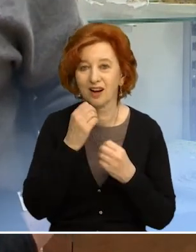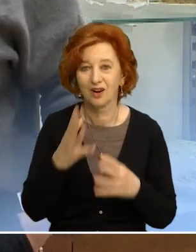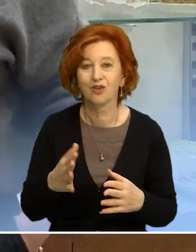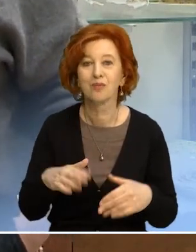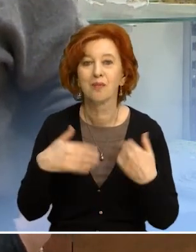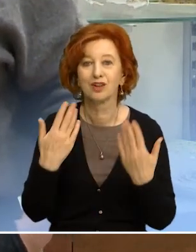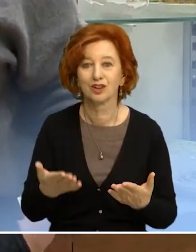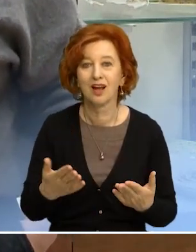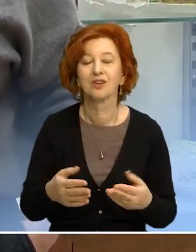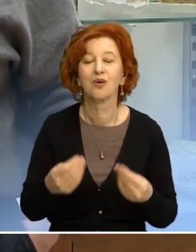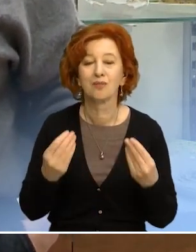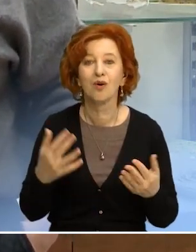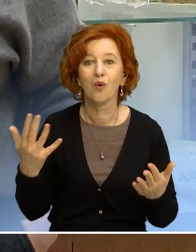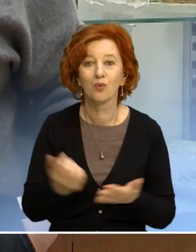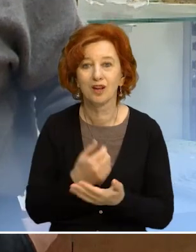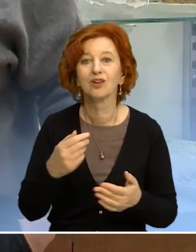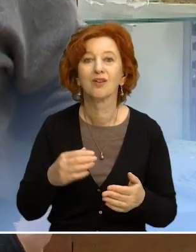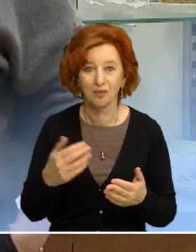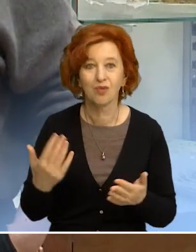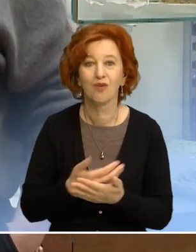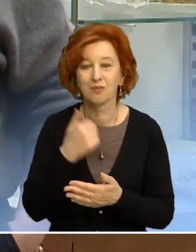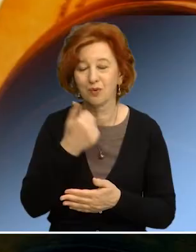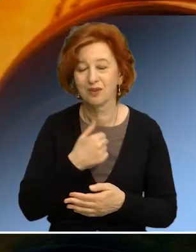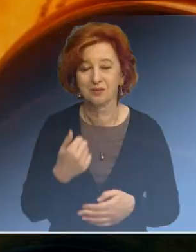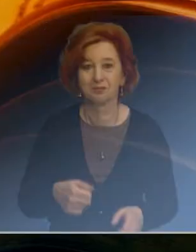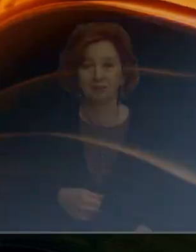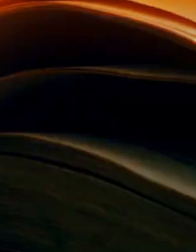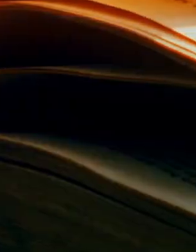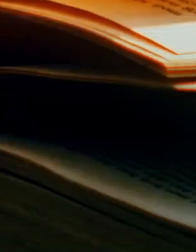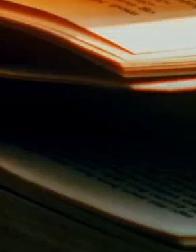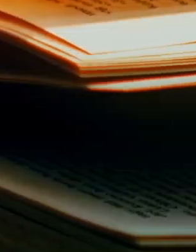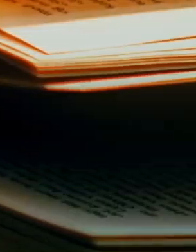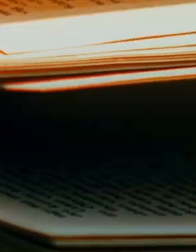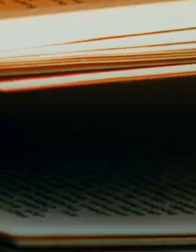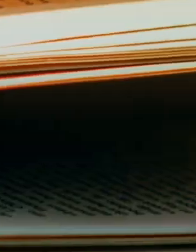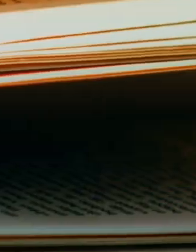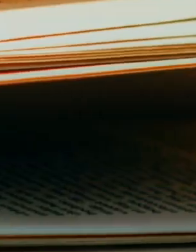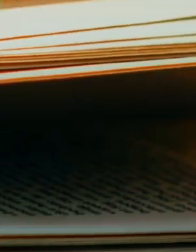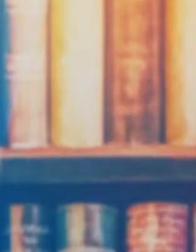остается? Пожелать телезрителям удачи в наступившем новом году.